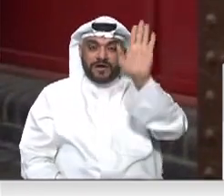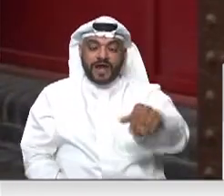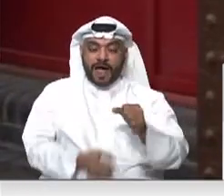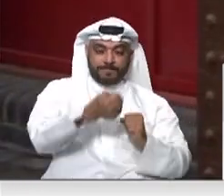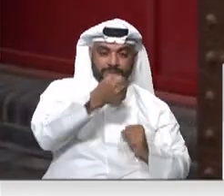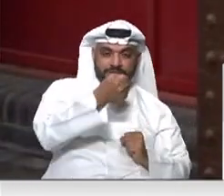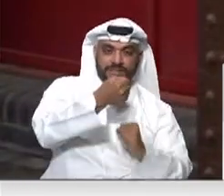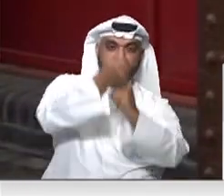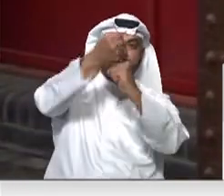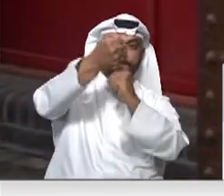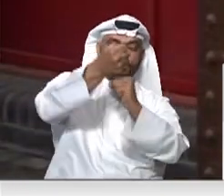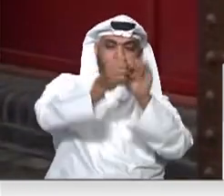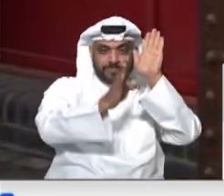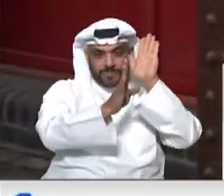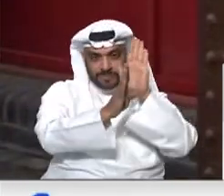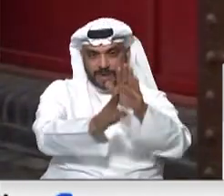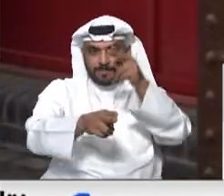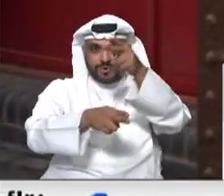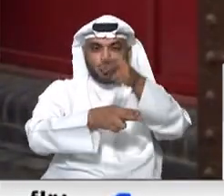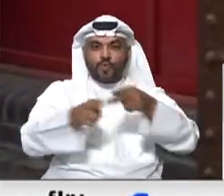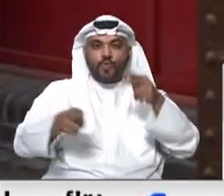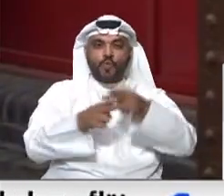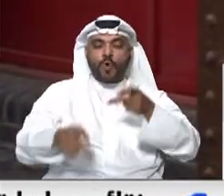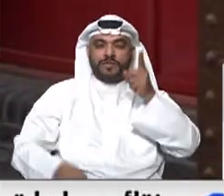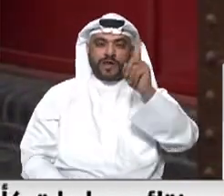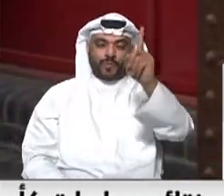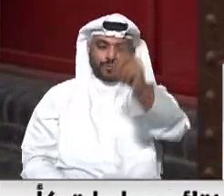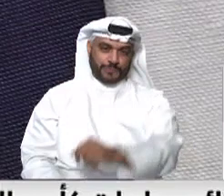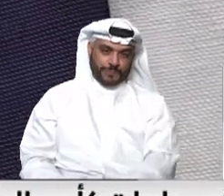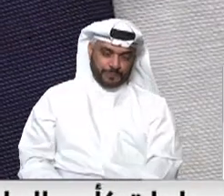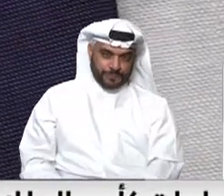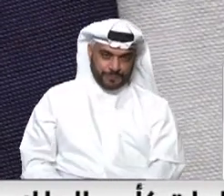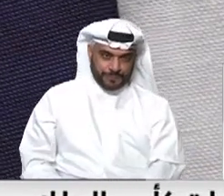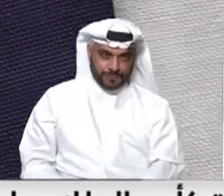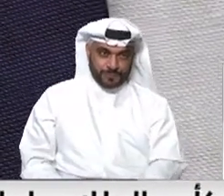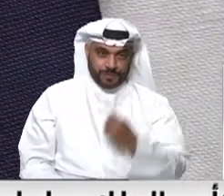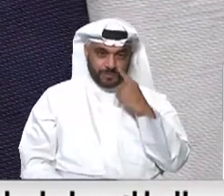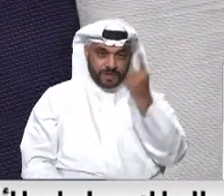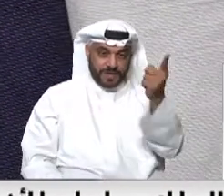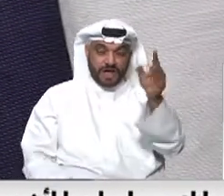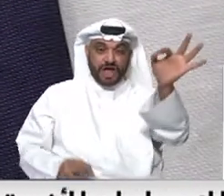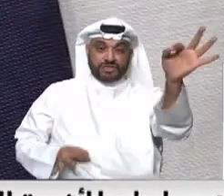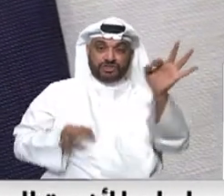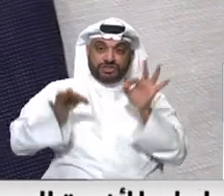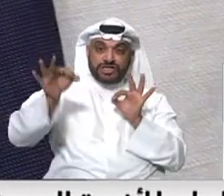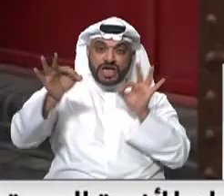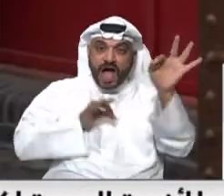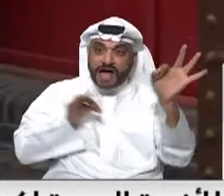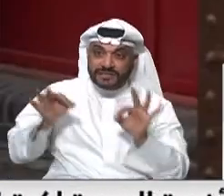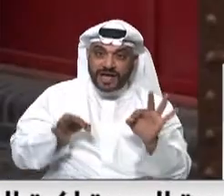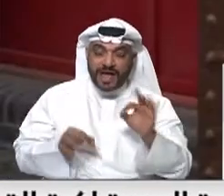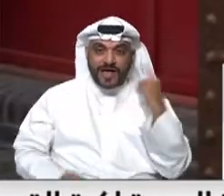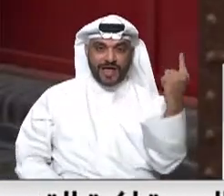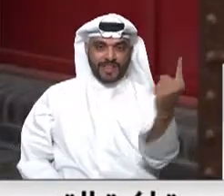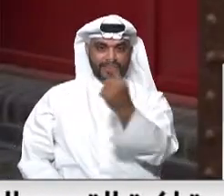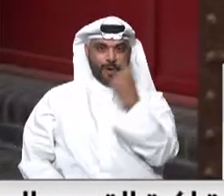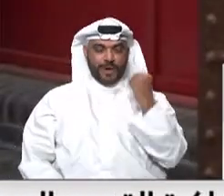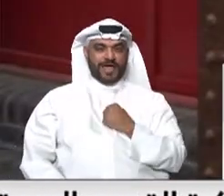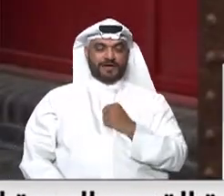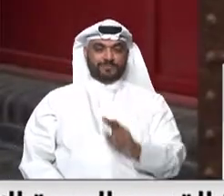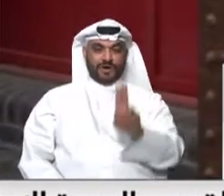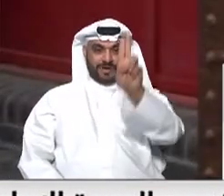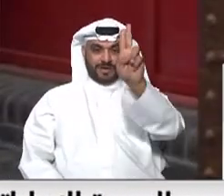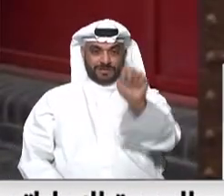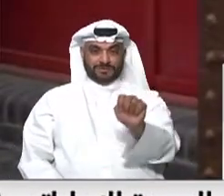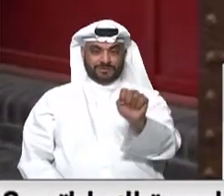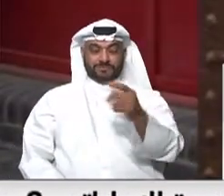اللي فعلا كانت رأس الحربة في عملية تحرير الكويت. السياسة الدولية وصياغة قرارات مجلس الأمن بريطانيا